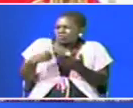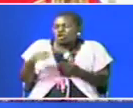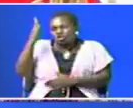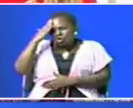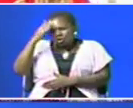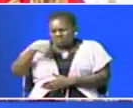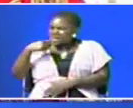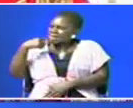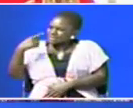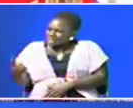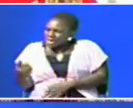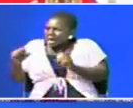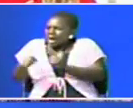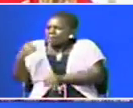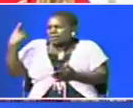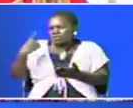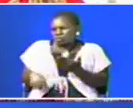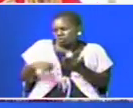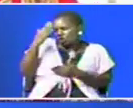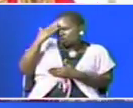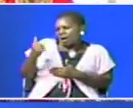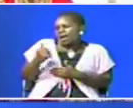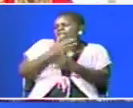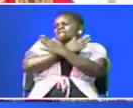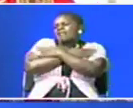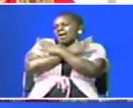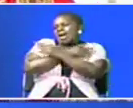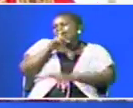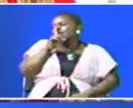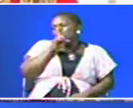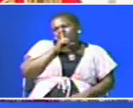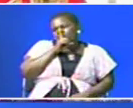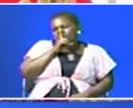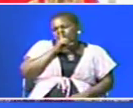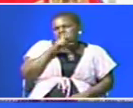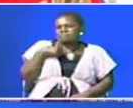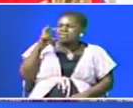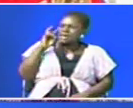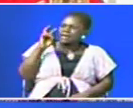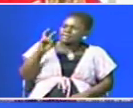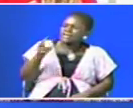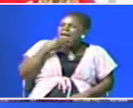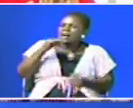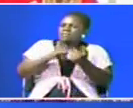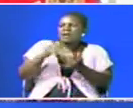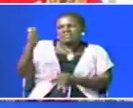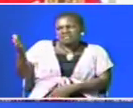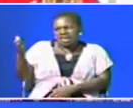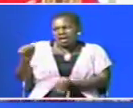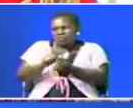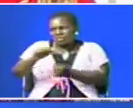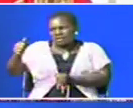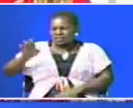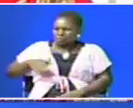Ikijulikana mimi nimesema itakuwaje? Na ndo maana mambo yako hivyo. Nimemuona bwana ke fulani yako mahali na mke wa